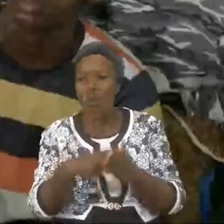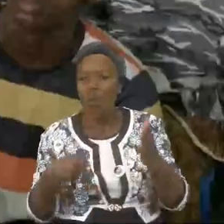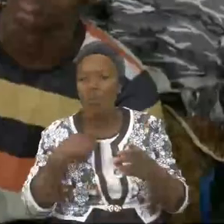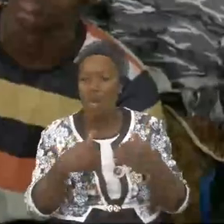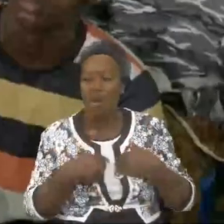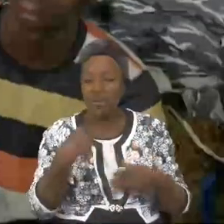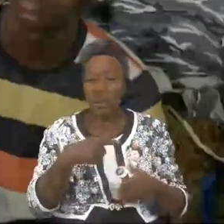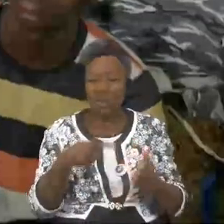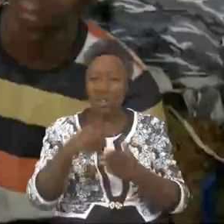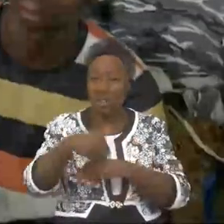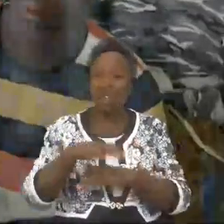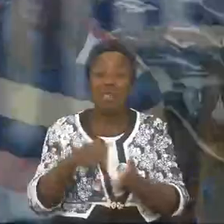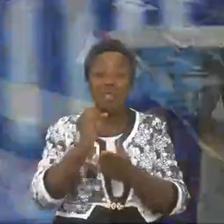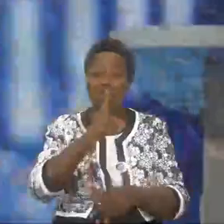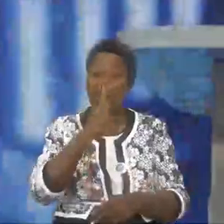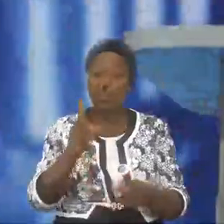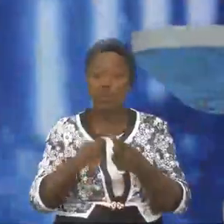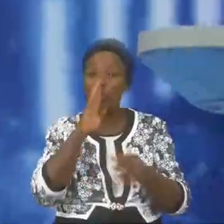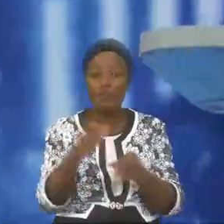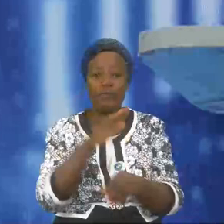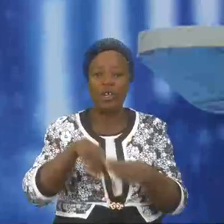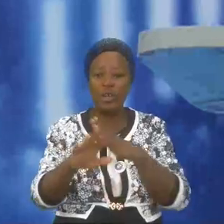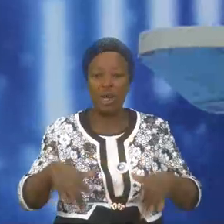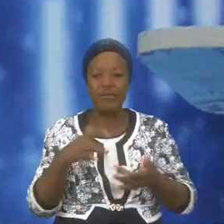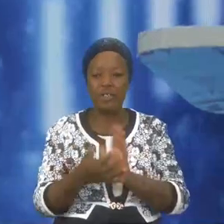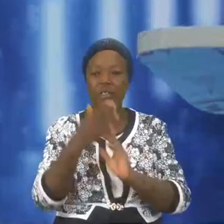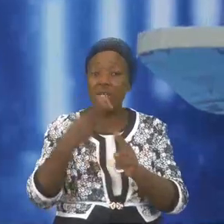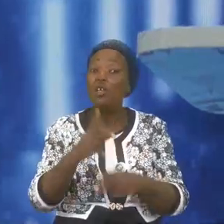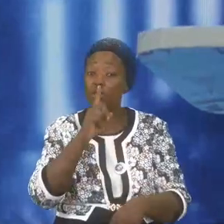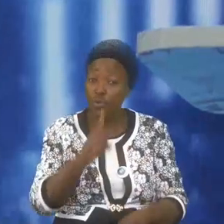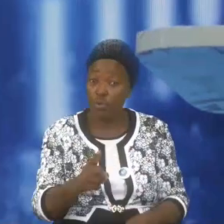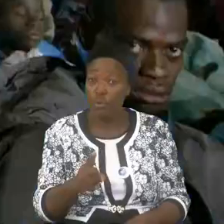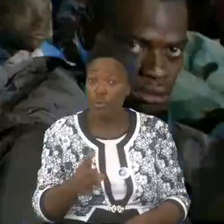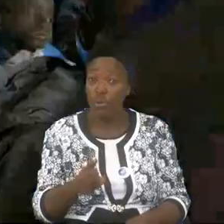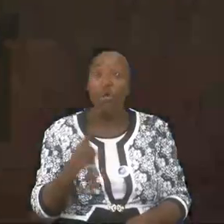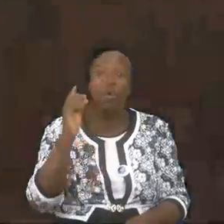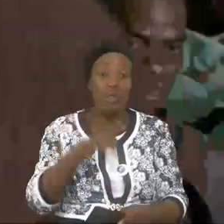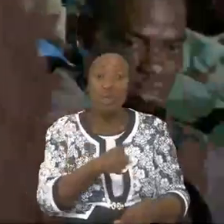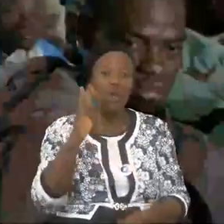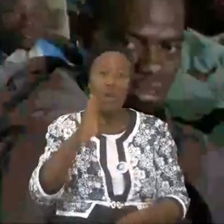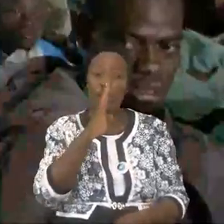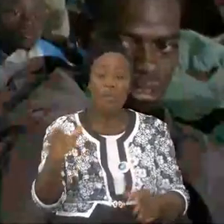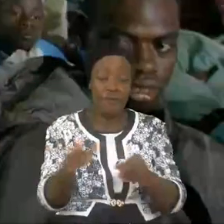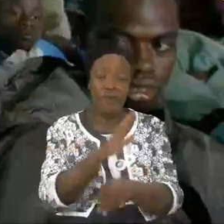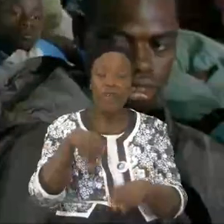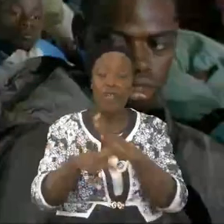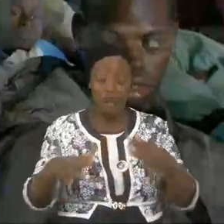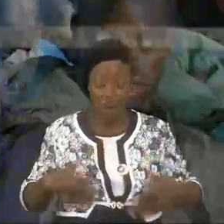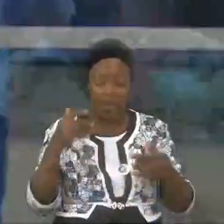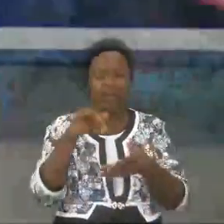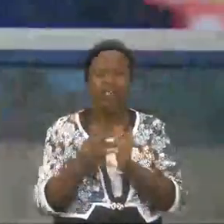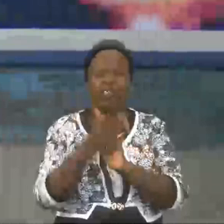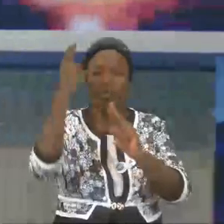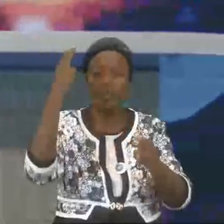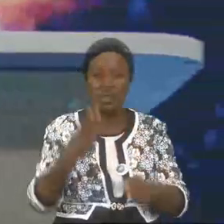soir est véritable et sera accompli dans ta vie. Certaine et sera accompli dans ta vie au nom